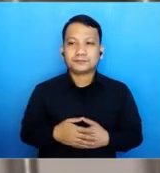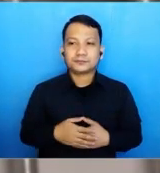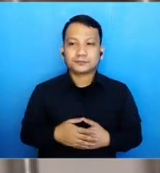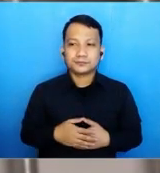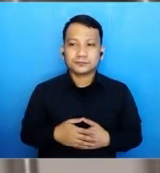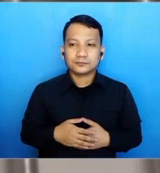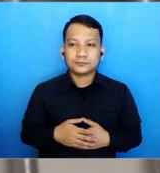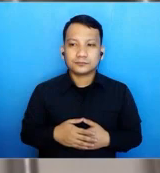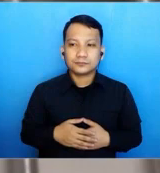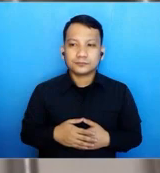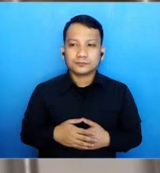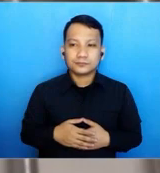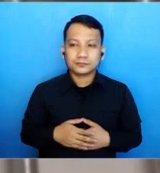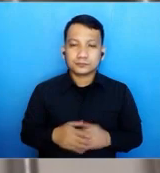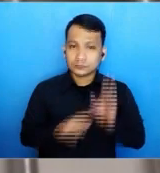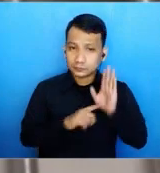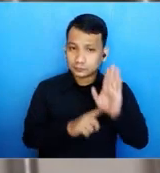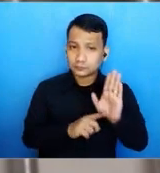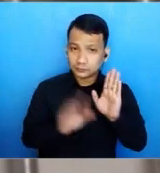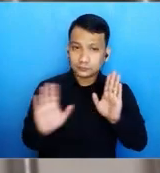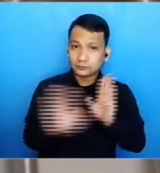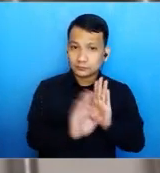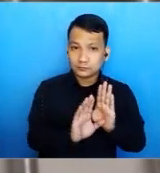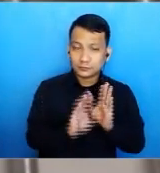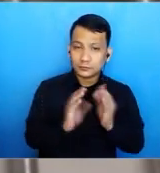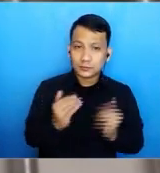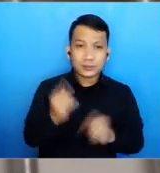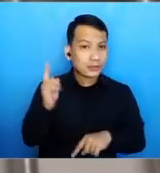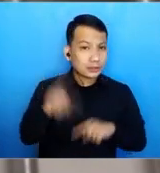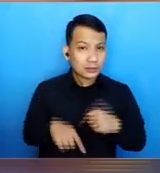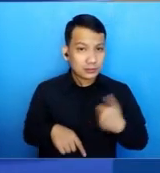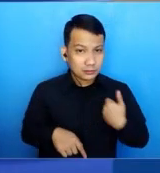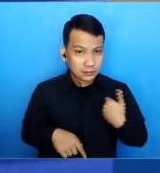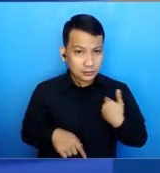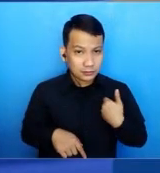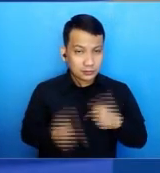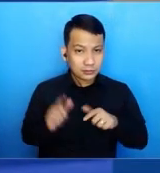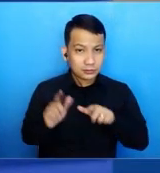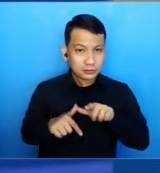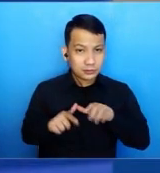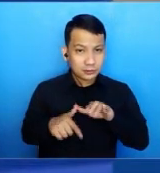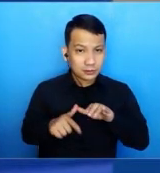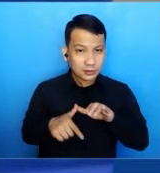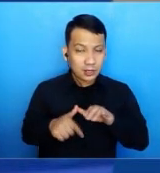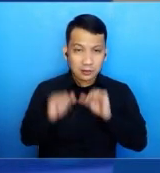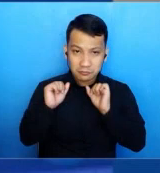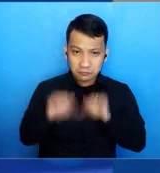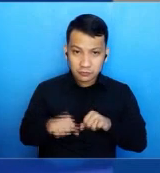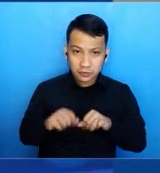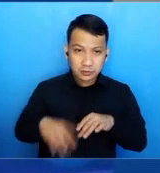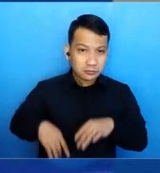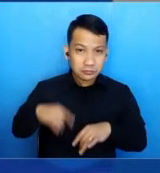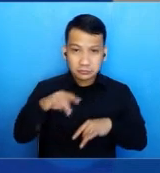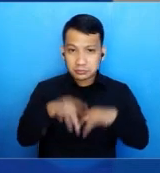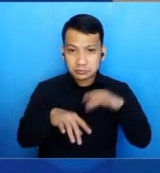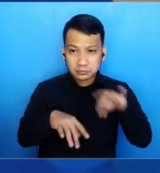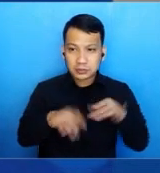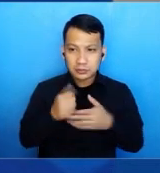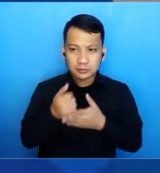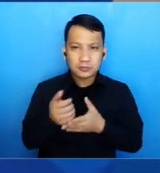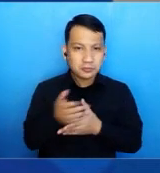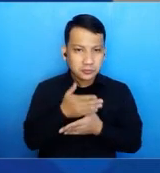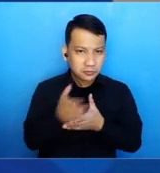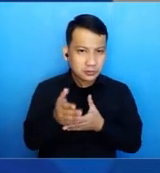para maipakita din naman na hindi lang tayo basta disabled. Pwede tayong makapag-ambag ng kahit pa paano